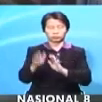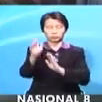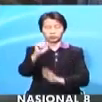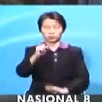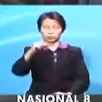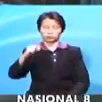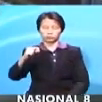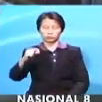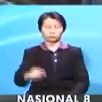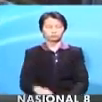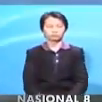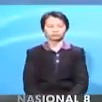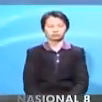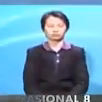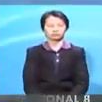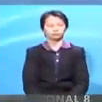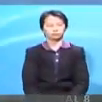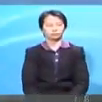negara